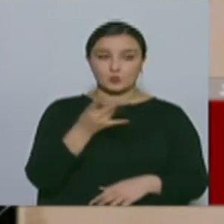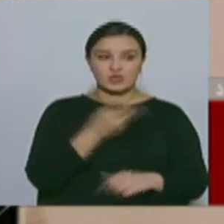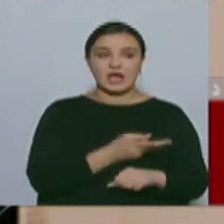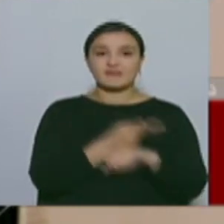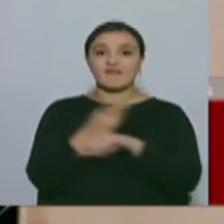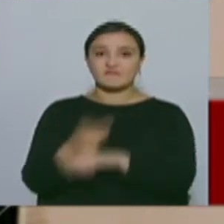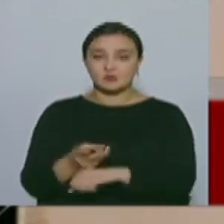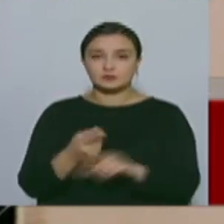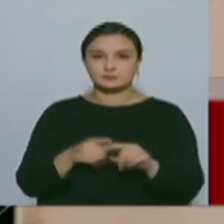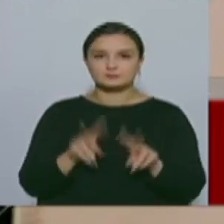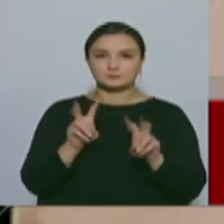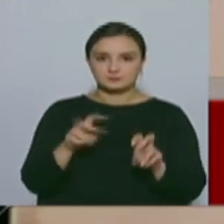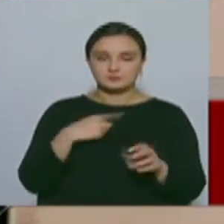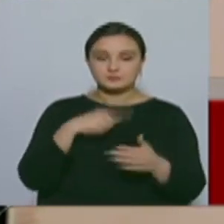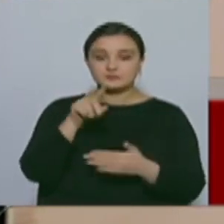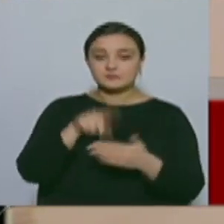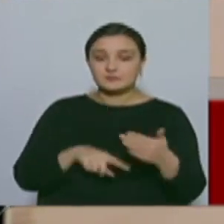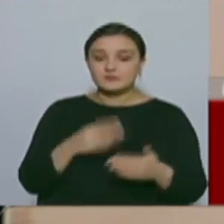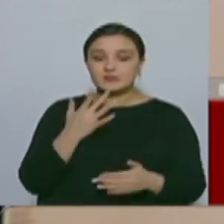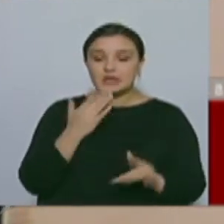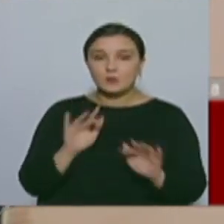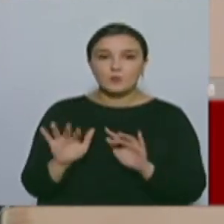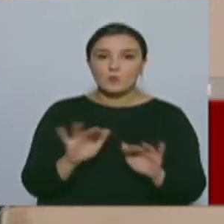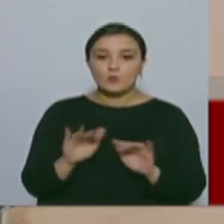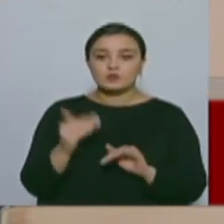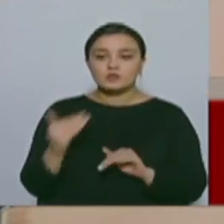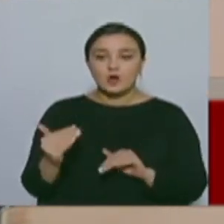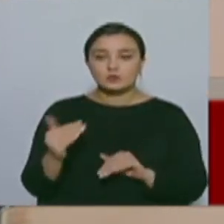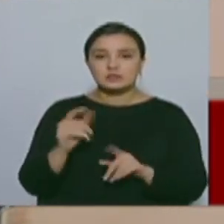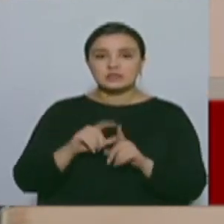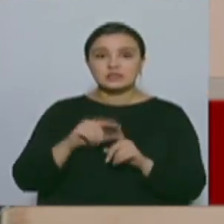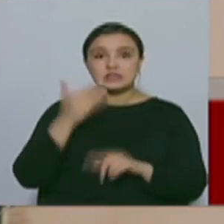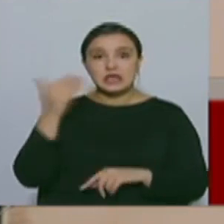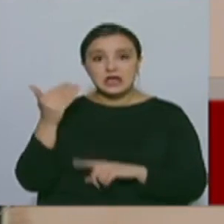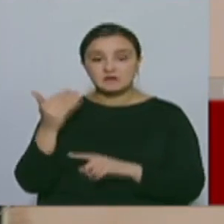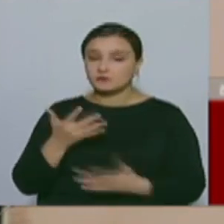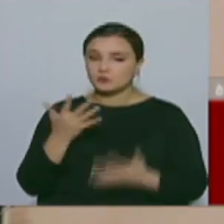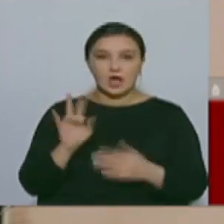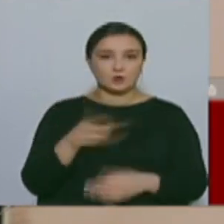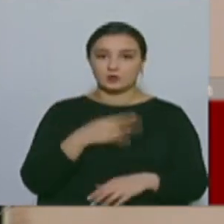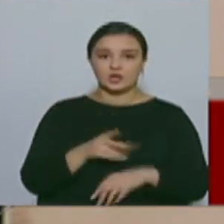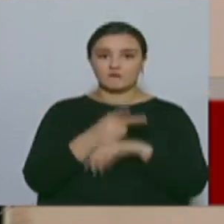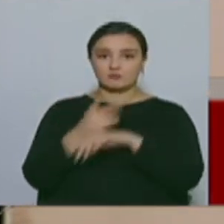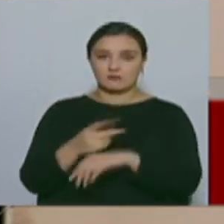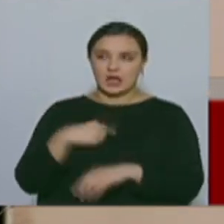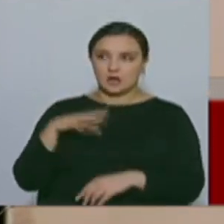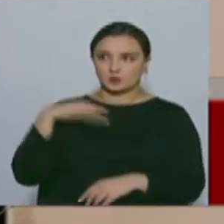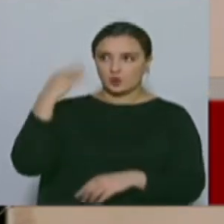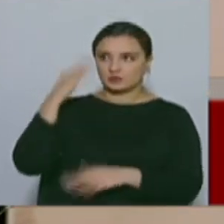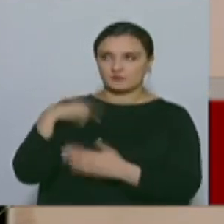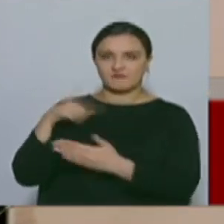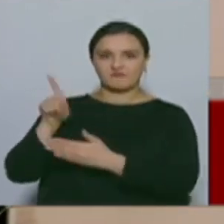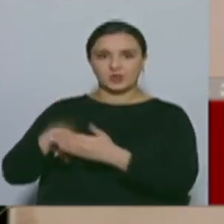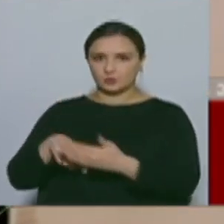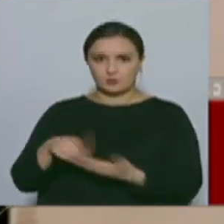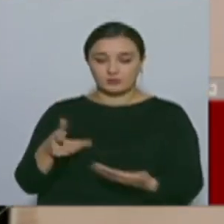გადავიყვანოთ, ეს ნიშნავს, რომ ვენდობი ნაციონალური მოძრაობის ნარატივს, თუ გეტყვით, რომ არ უნდა გადავიყვანოთ, გამოდის, რომ ვენდობი ქართული ოცნების